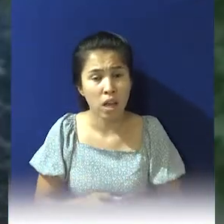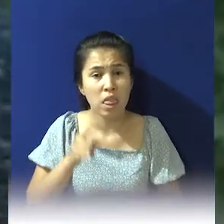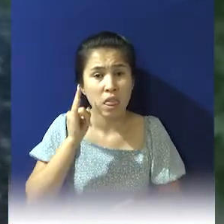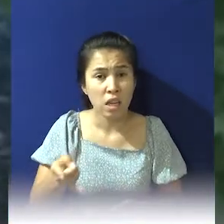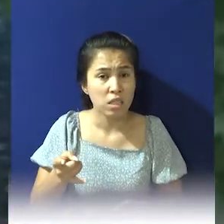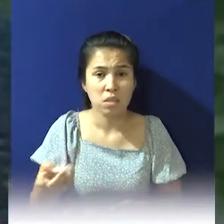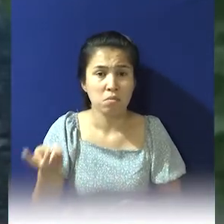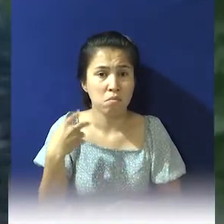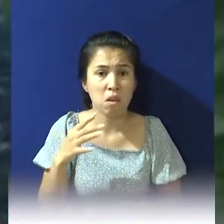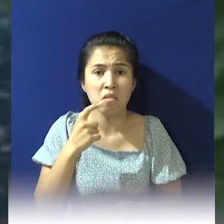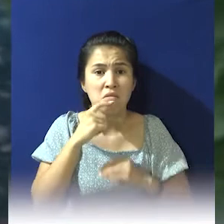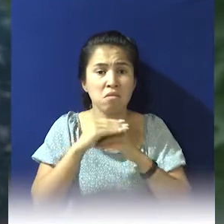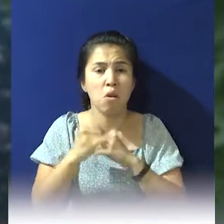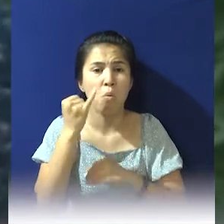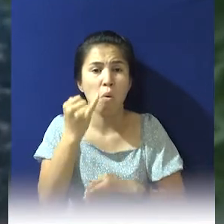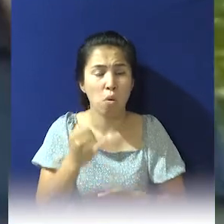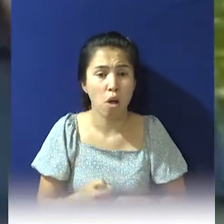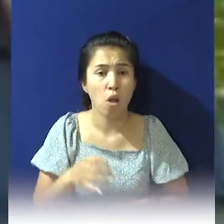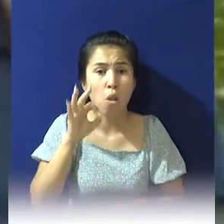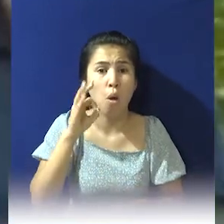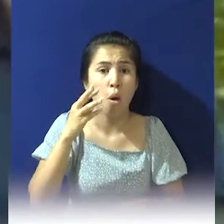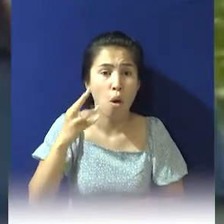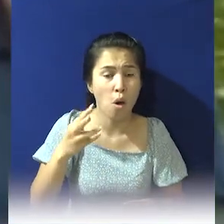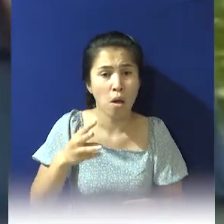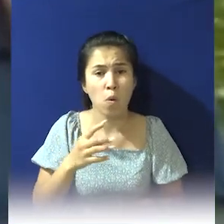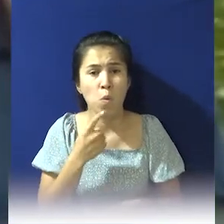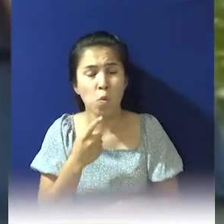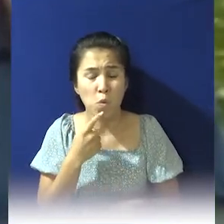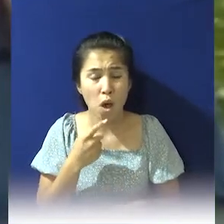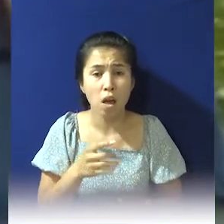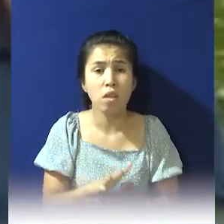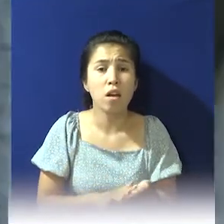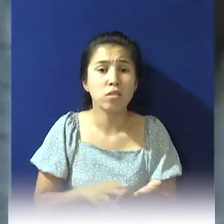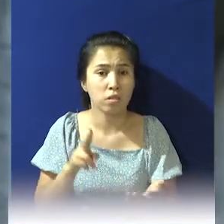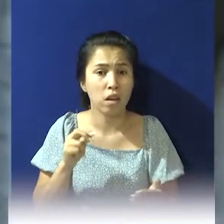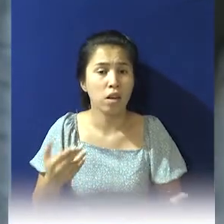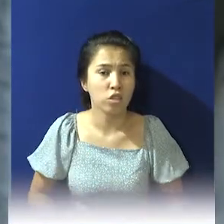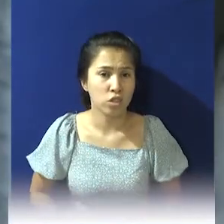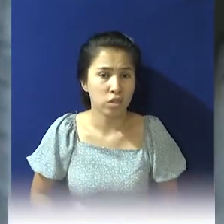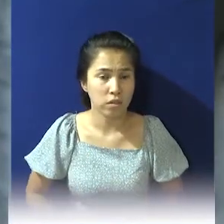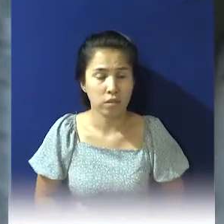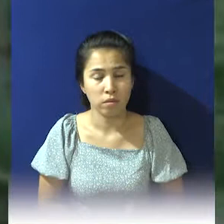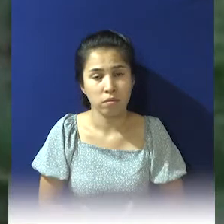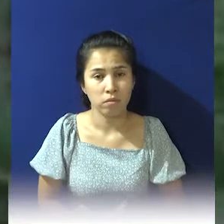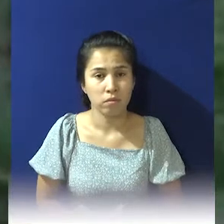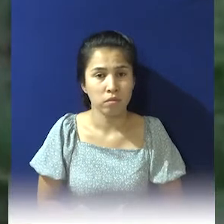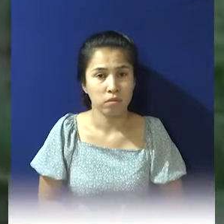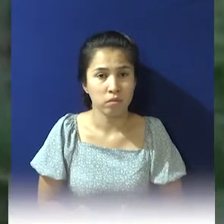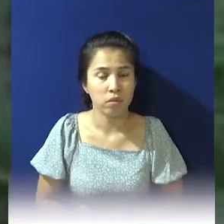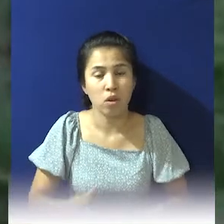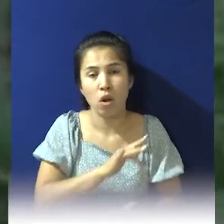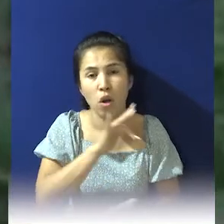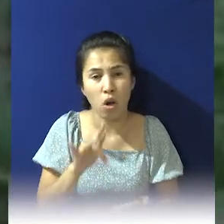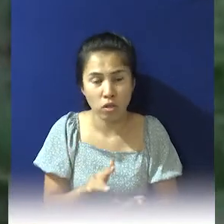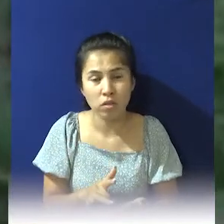что они не имеют возможности ознакомиться с отчетом о расходе выделенных денежных средств. К сожалению, электрические